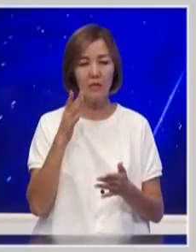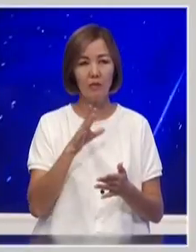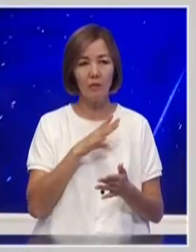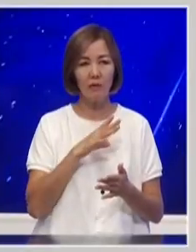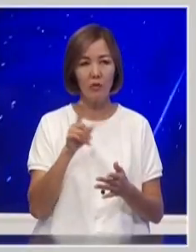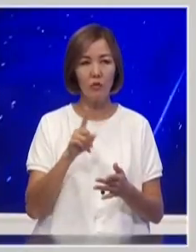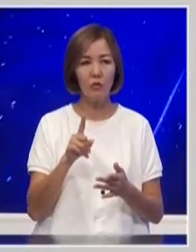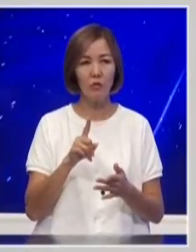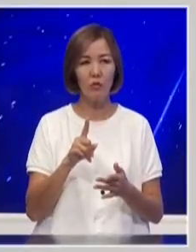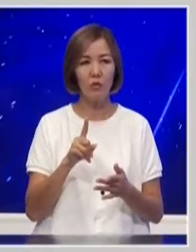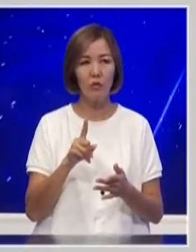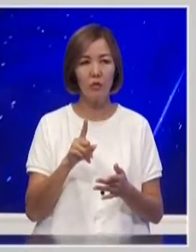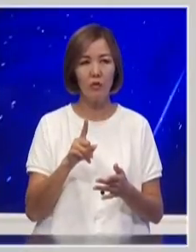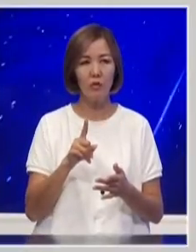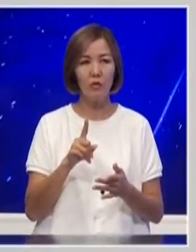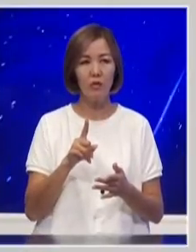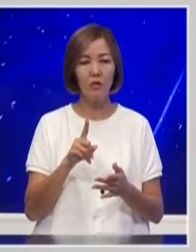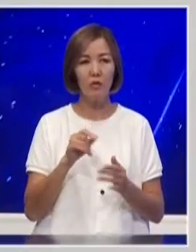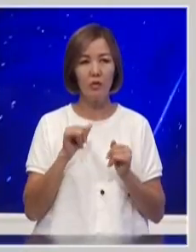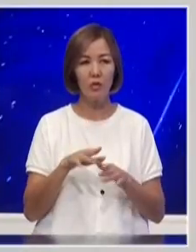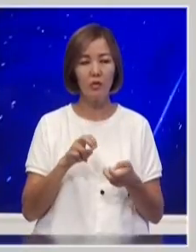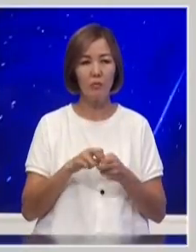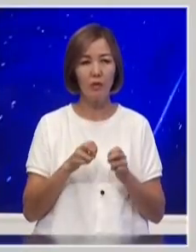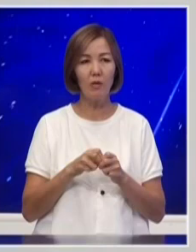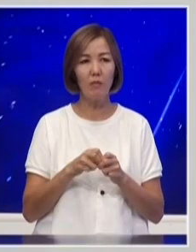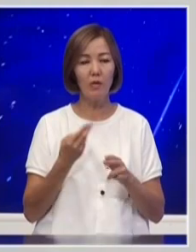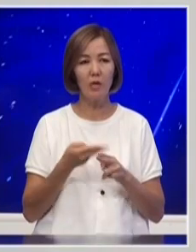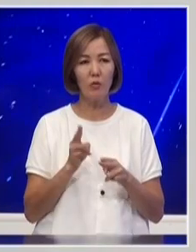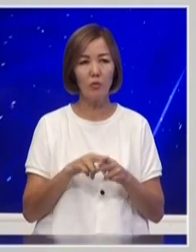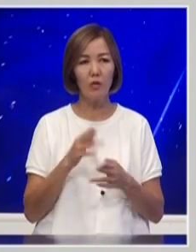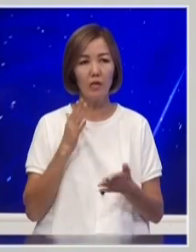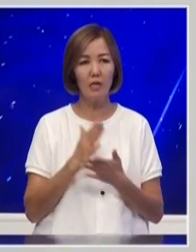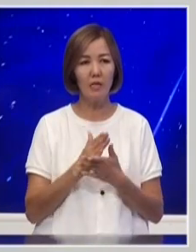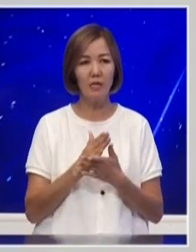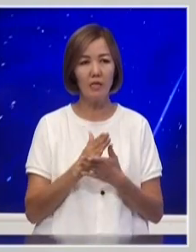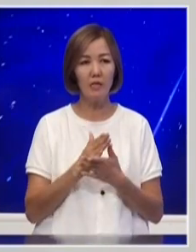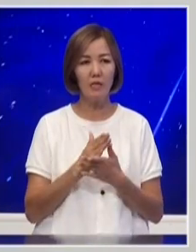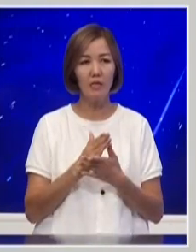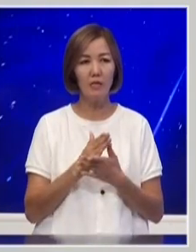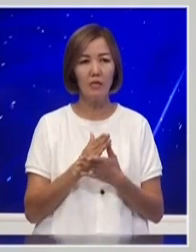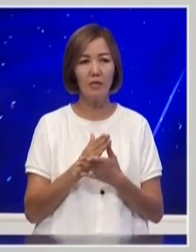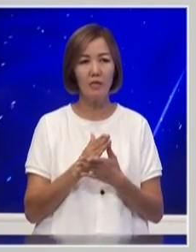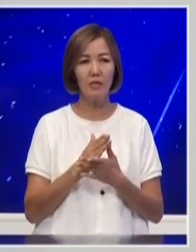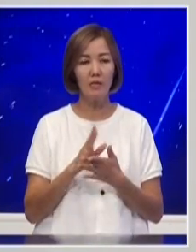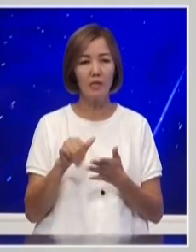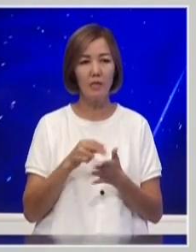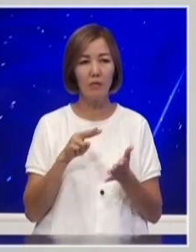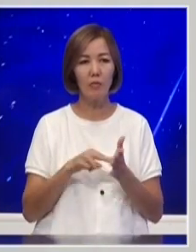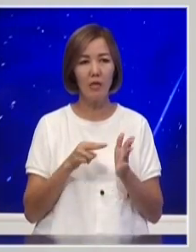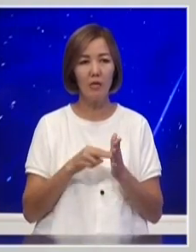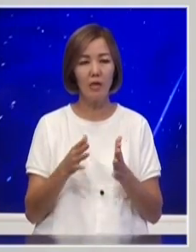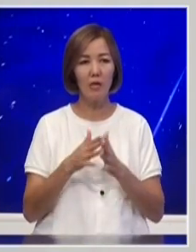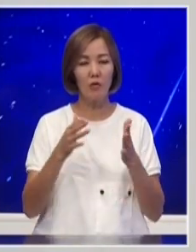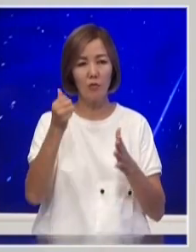чтобы можно было сделать, решить такие проблемы, которые были в разработке генерального плана. Поэтому я выражаю